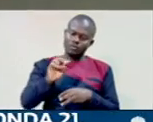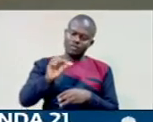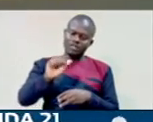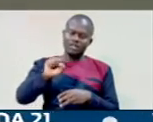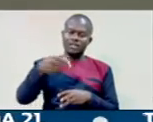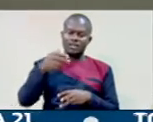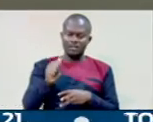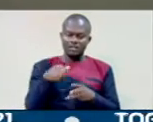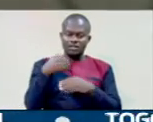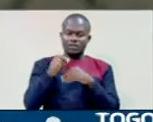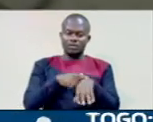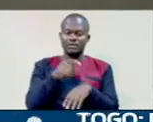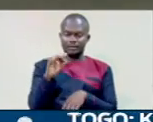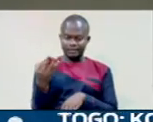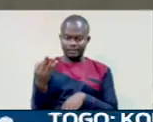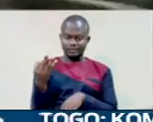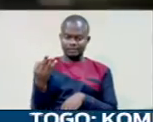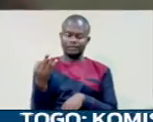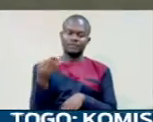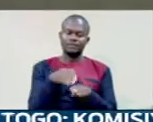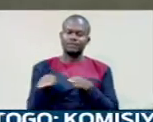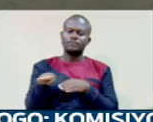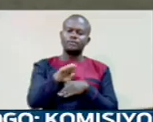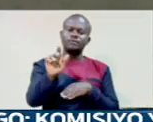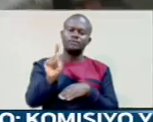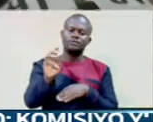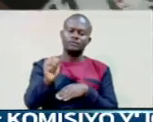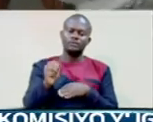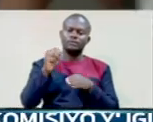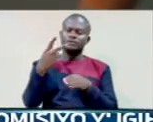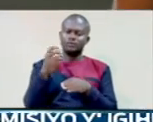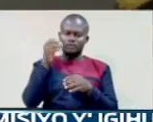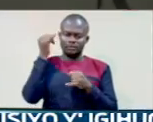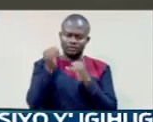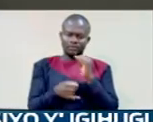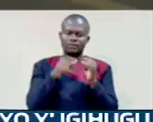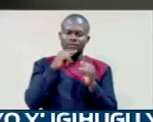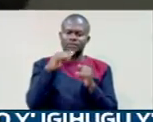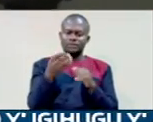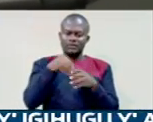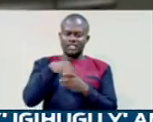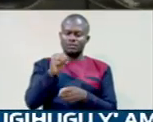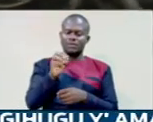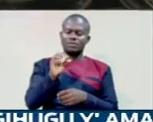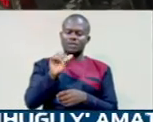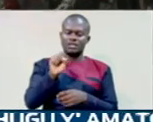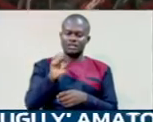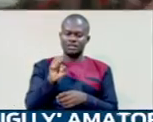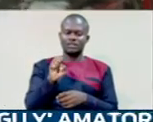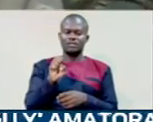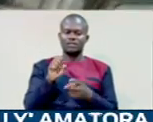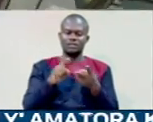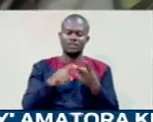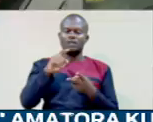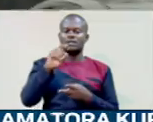Saka aza ku mwanya wa gatatu. Kugenda ukarinda ugera ku metero 20 bya nyuma abasore bane barimo Moise Mugisha wa Saka, Yemane